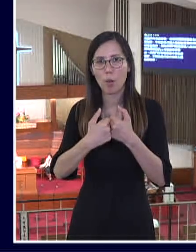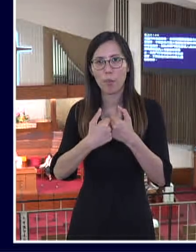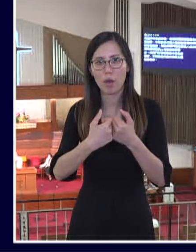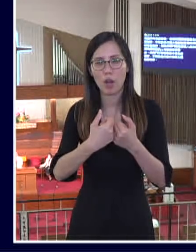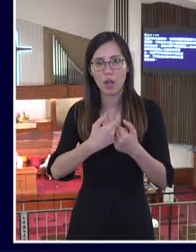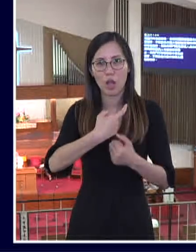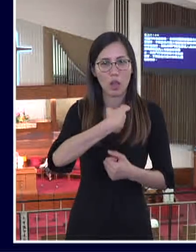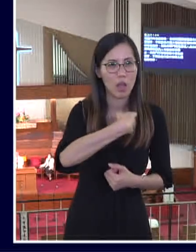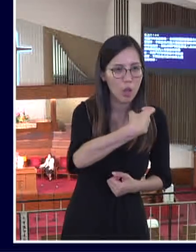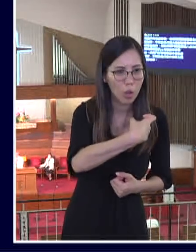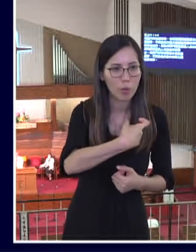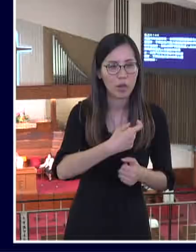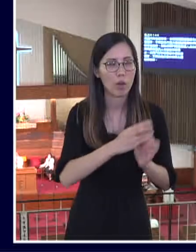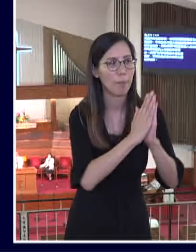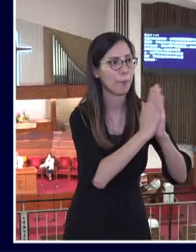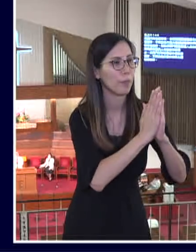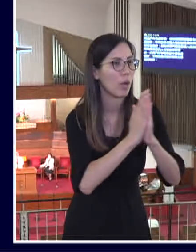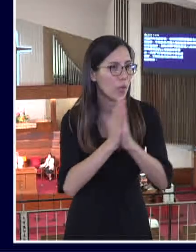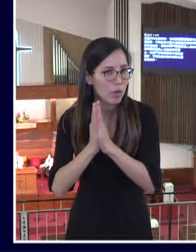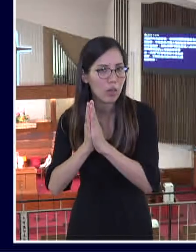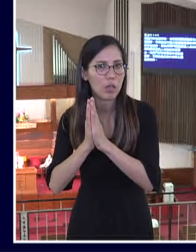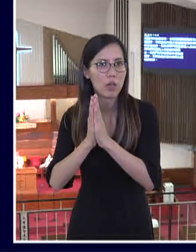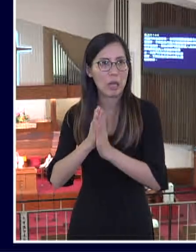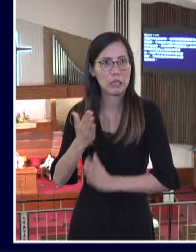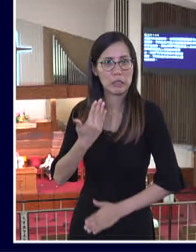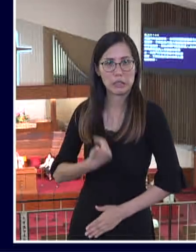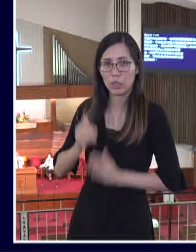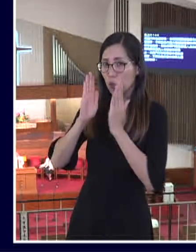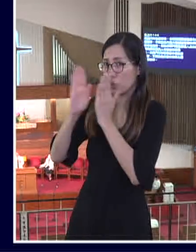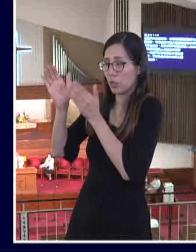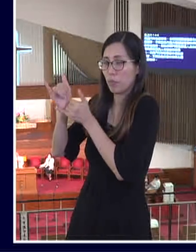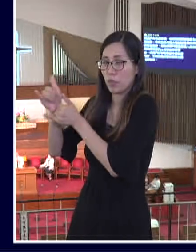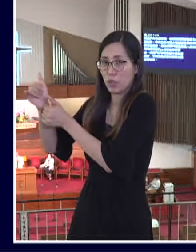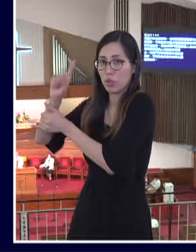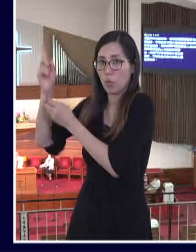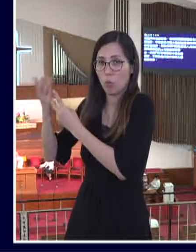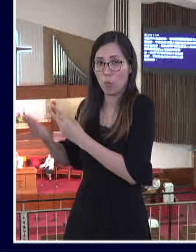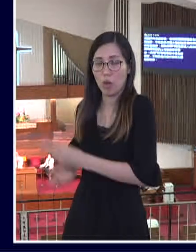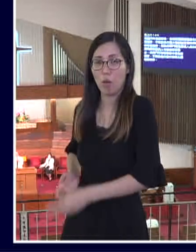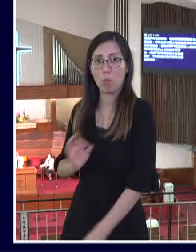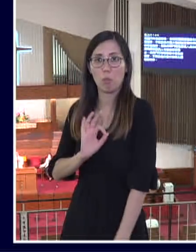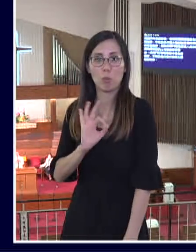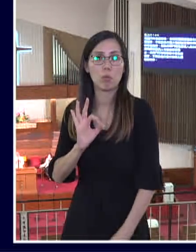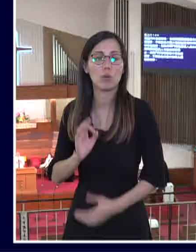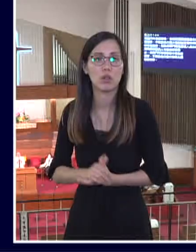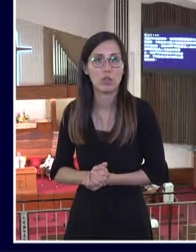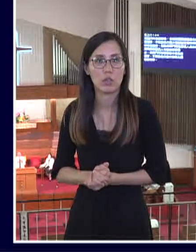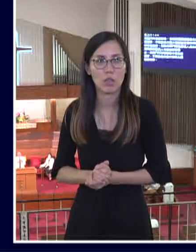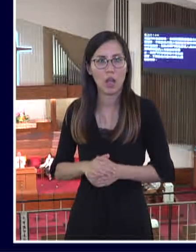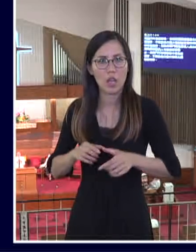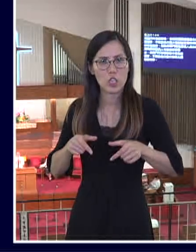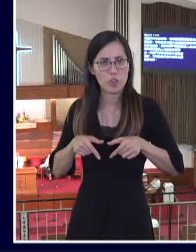诚诚实实信服耶和华的神。所以呢是心不正，他的心充满的